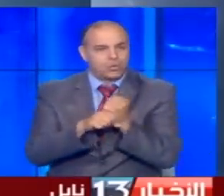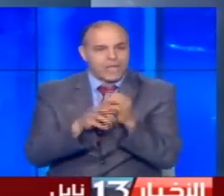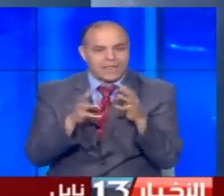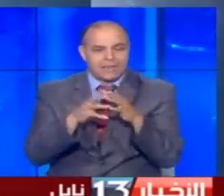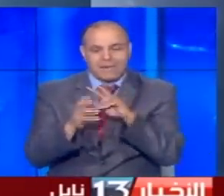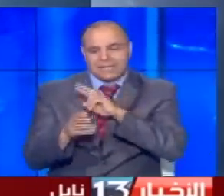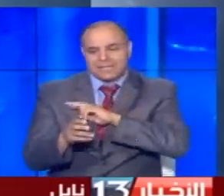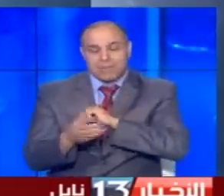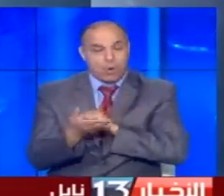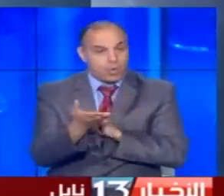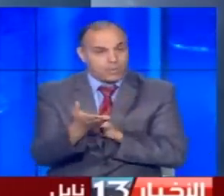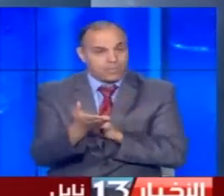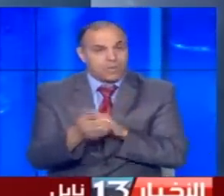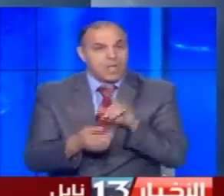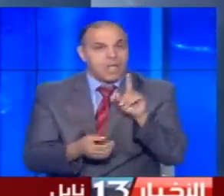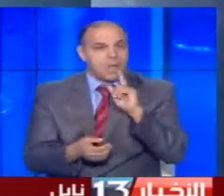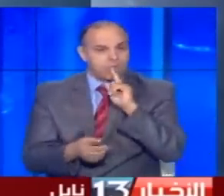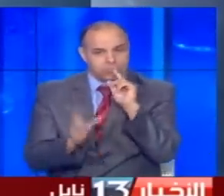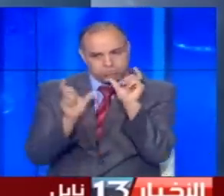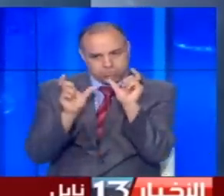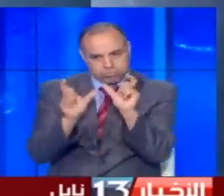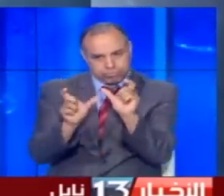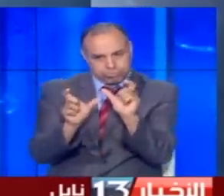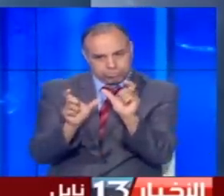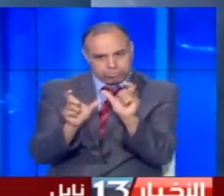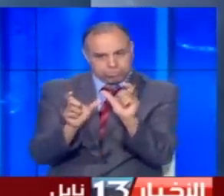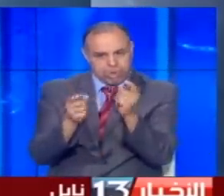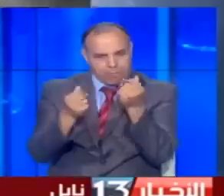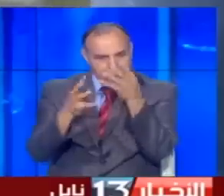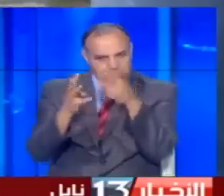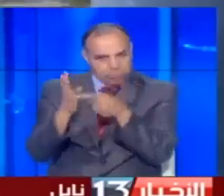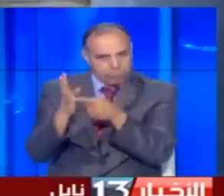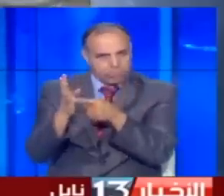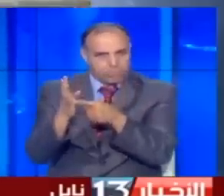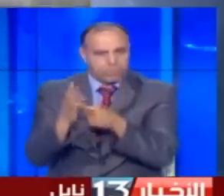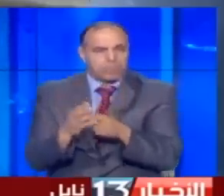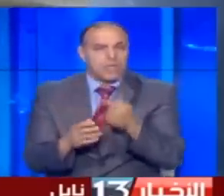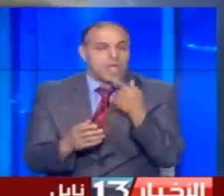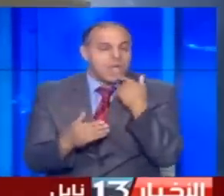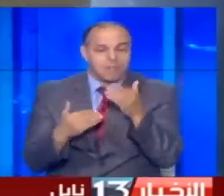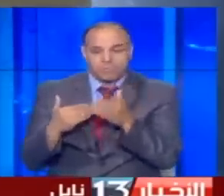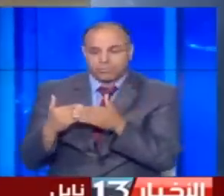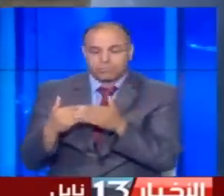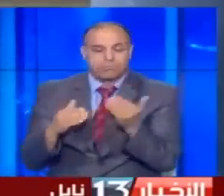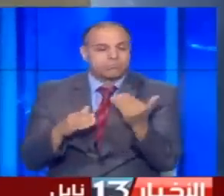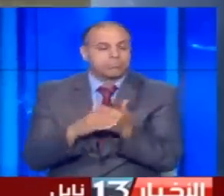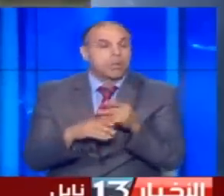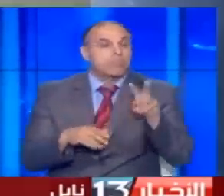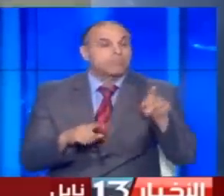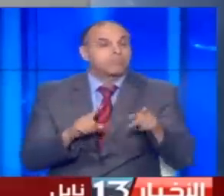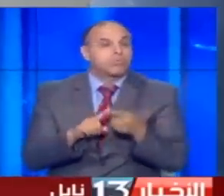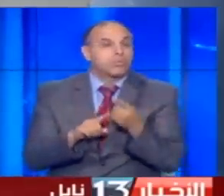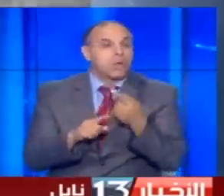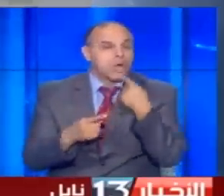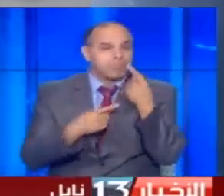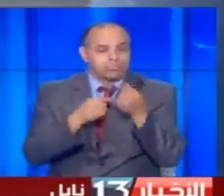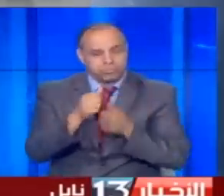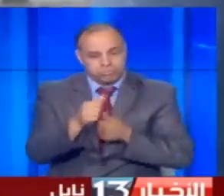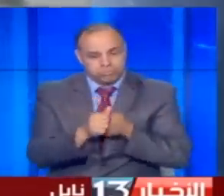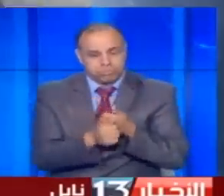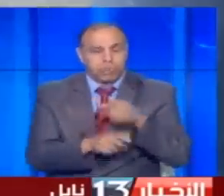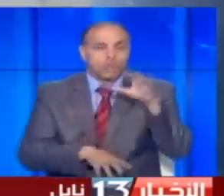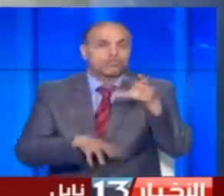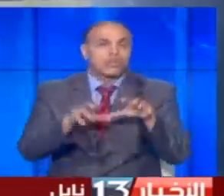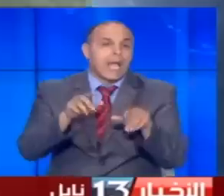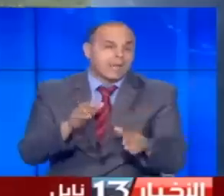الاجتماعي وخاضعا لمراقبه هياكل المحاسبات والى جانب التدخلات الرسميه للحد من تبعات هذه الفيضانات